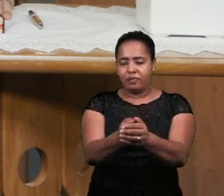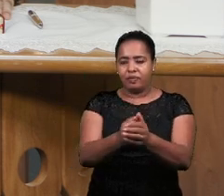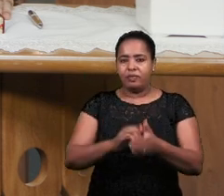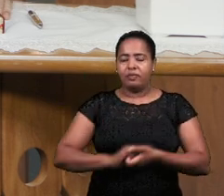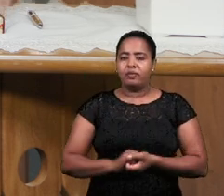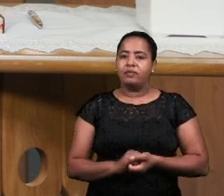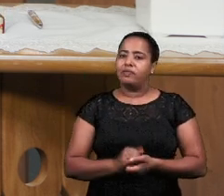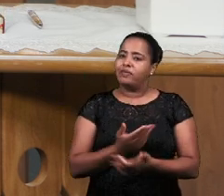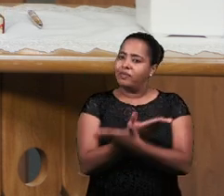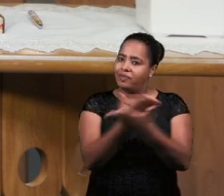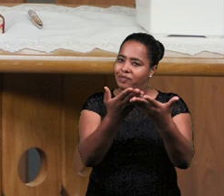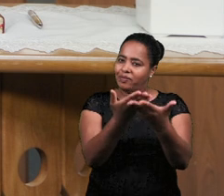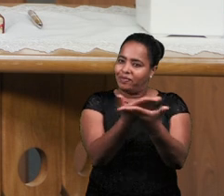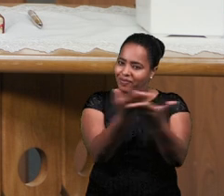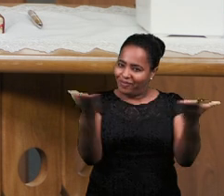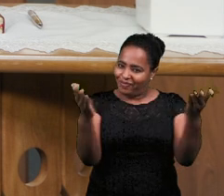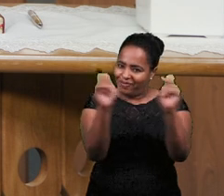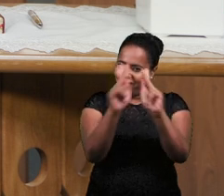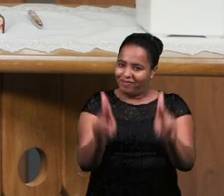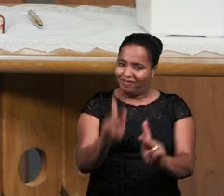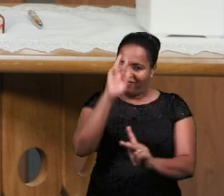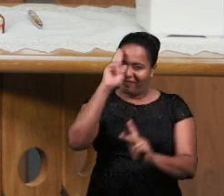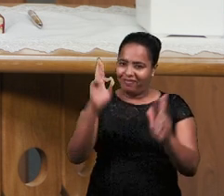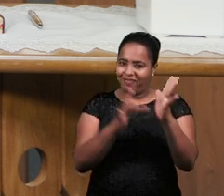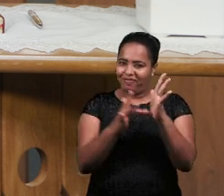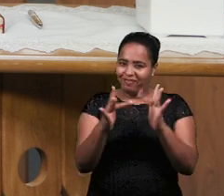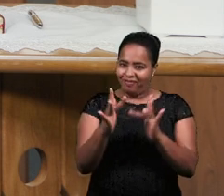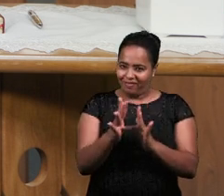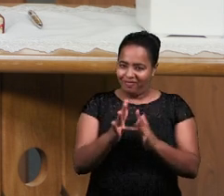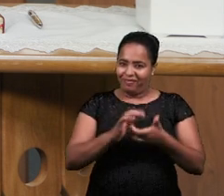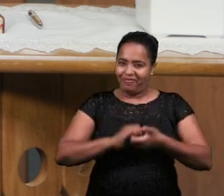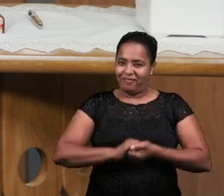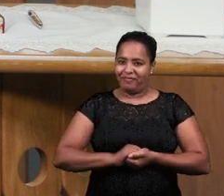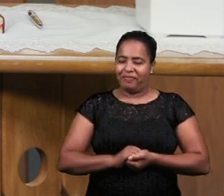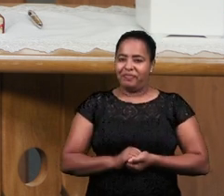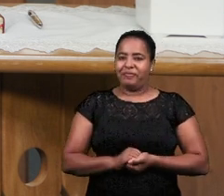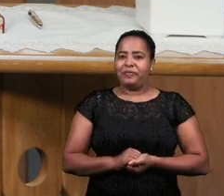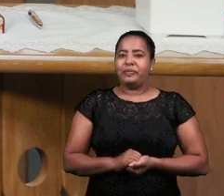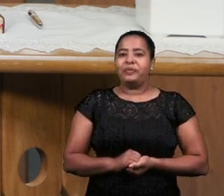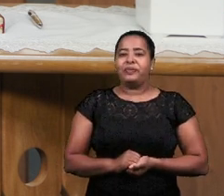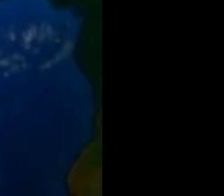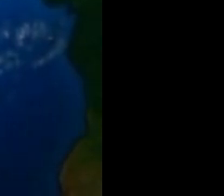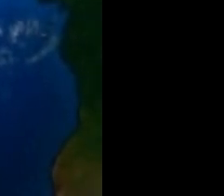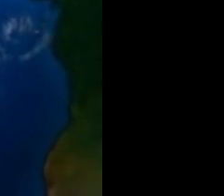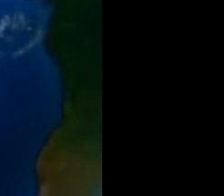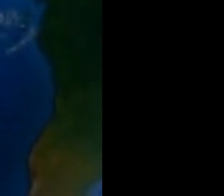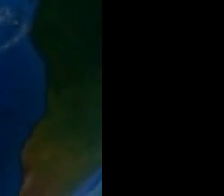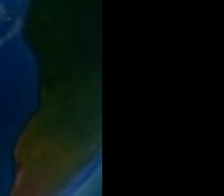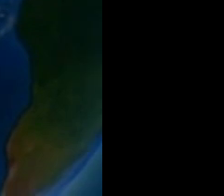Mes frères et sœurs, à tous, la paix du Seigneur.